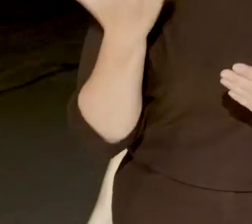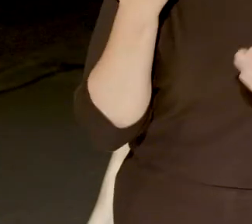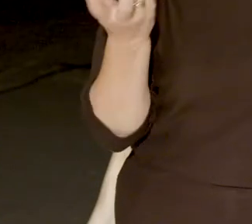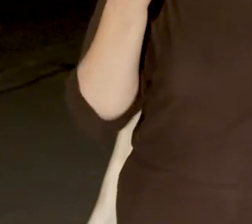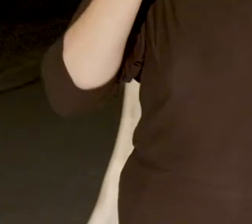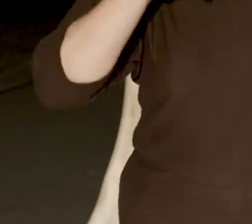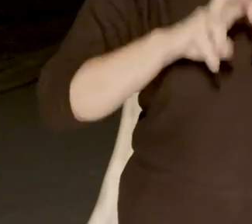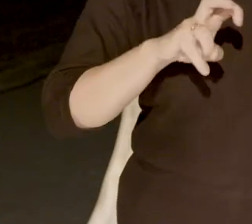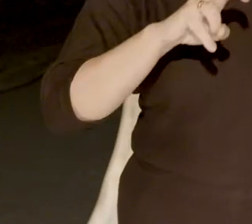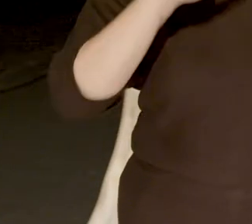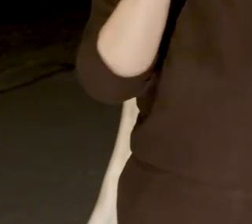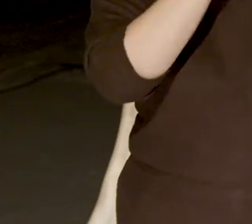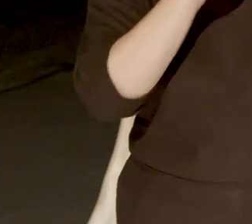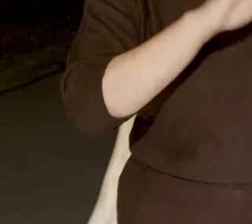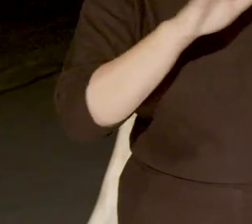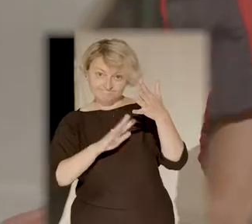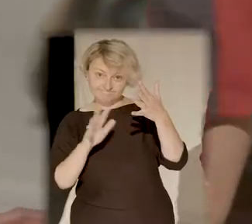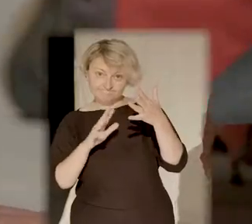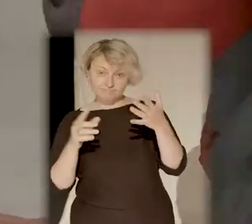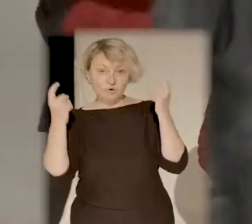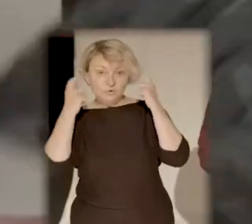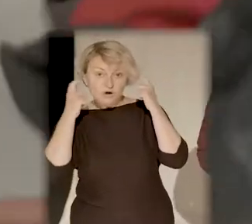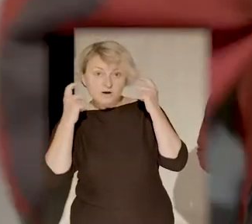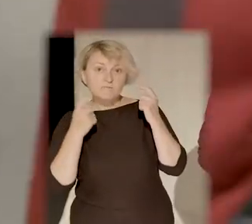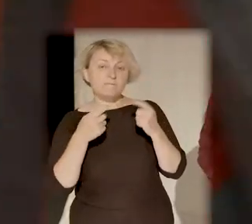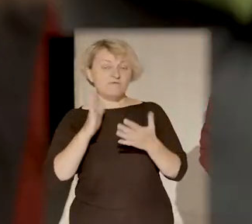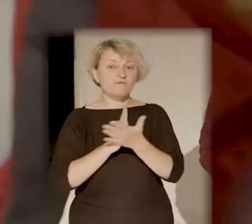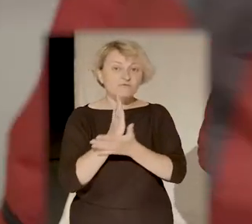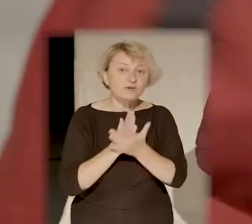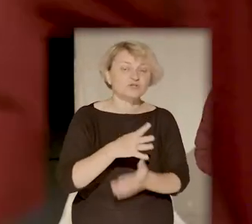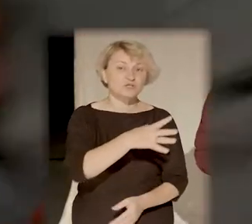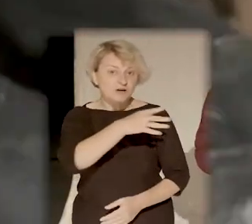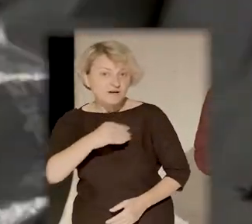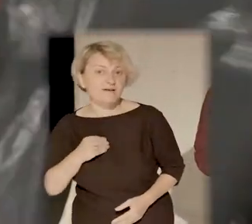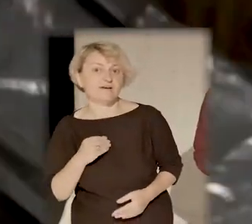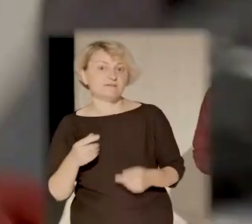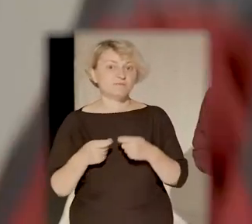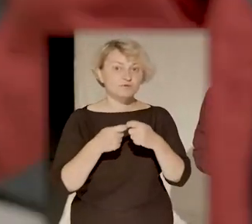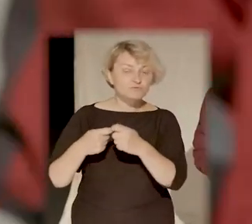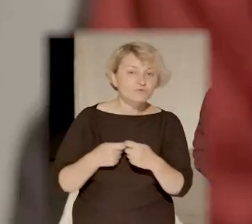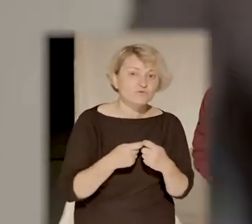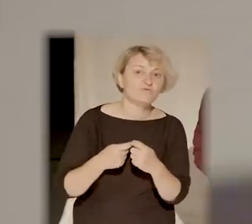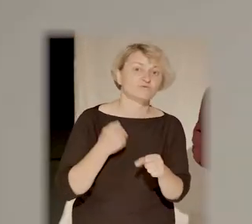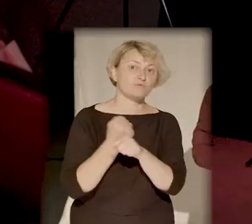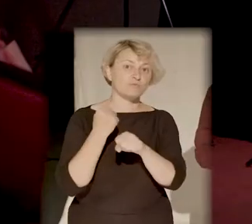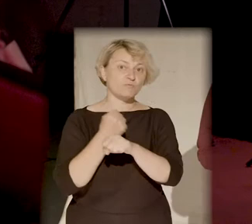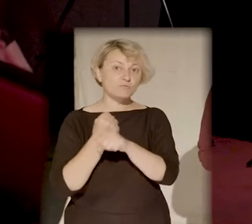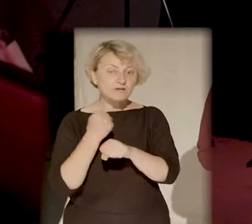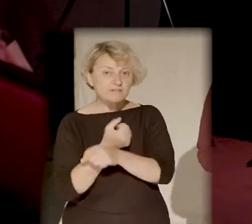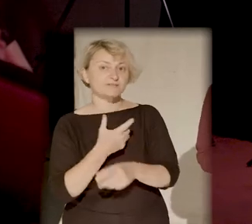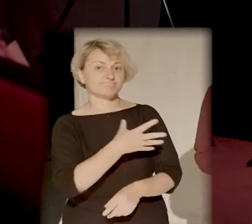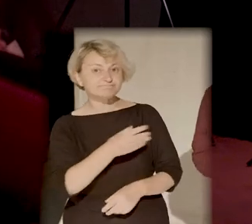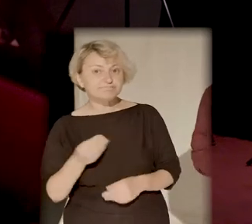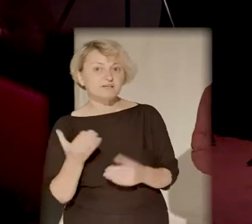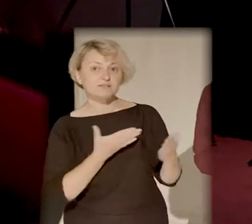scenariusz do audiodeskrypcji. Mam nadzieję, że z panią Iwoną będziemy mogli tutaj też podjąć współpracę, że zaprosimy ją